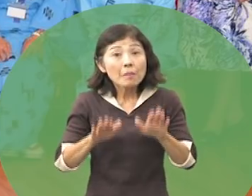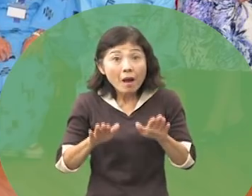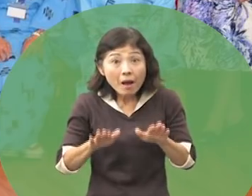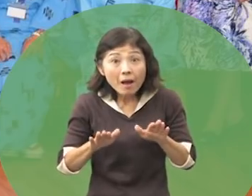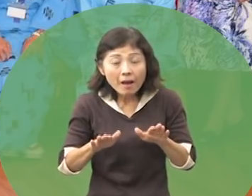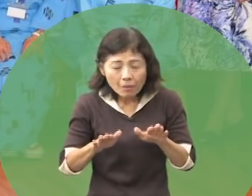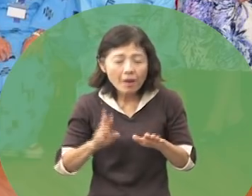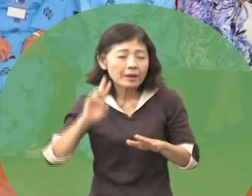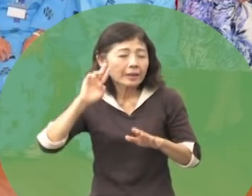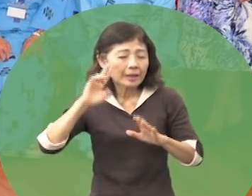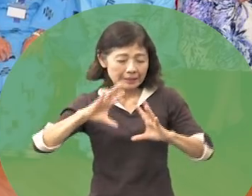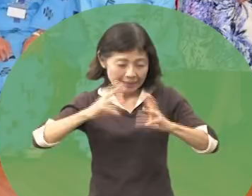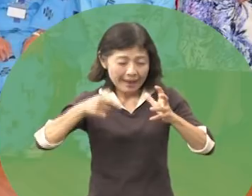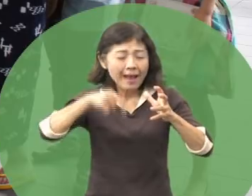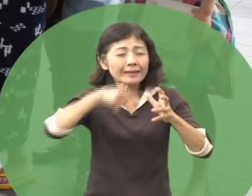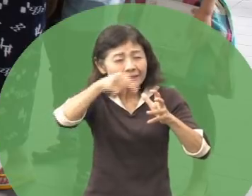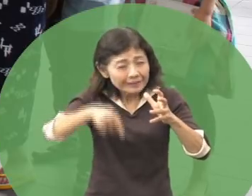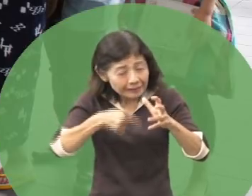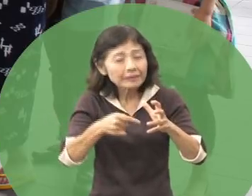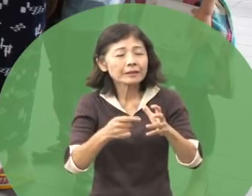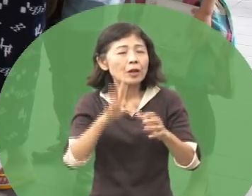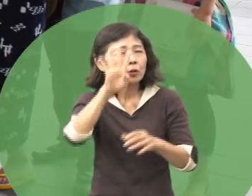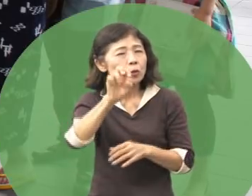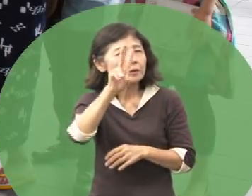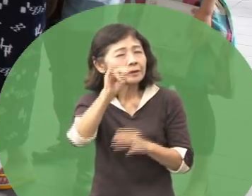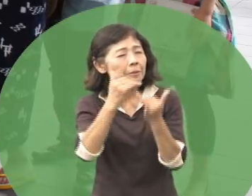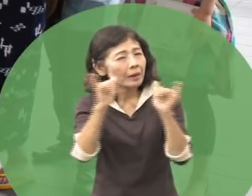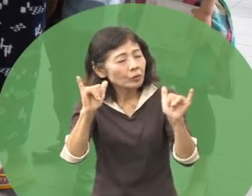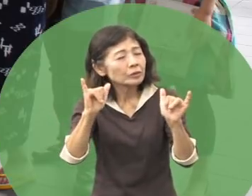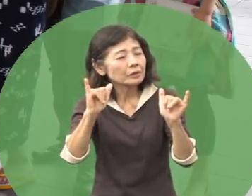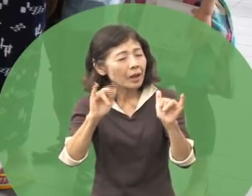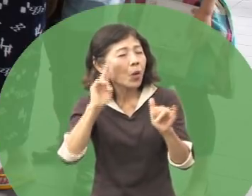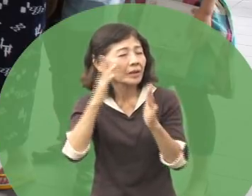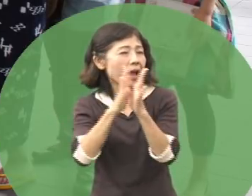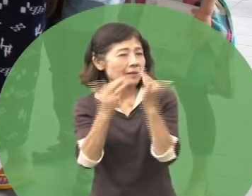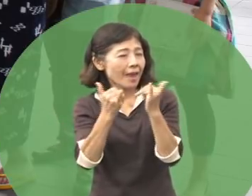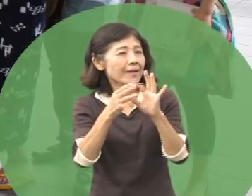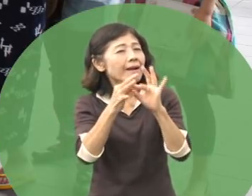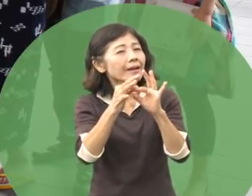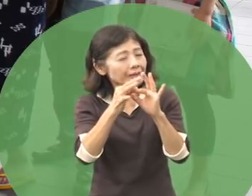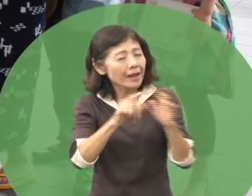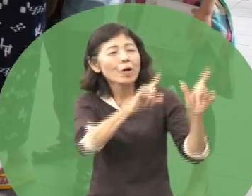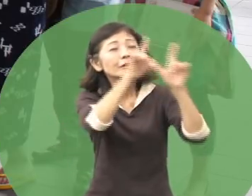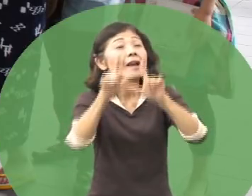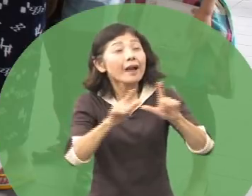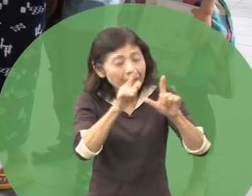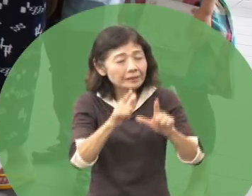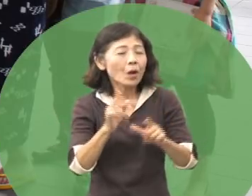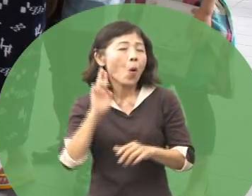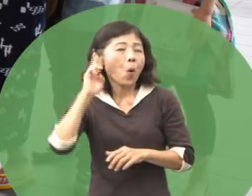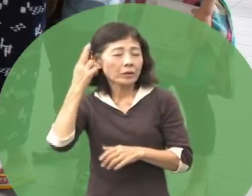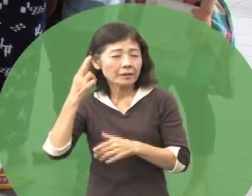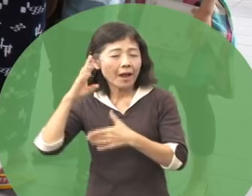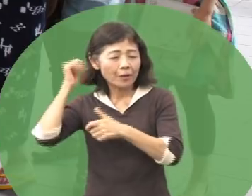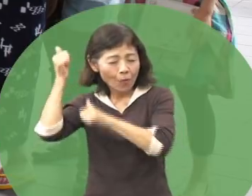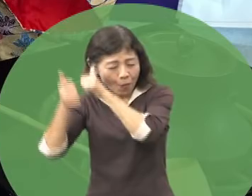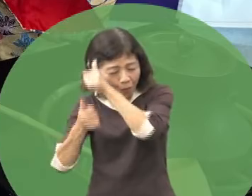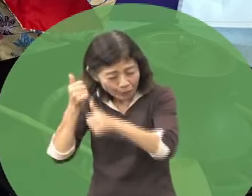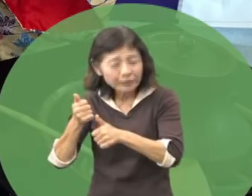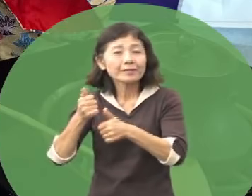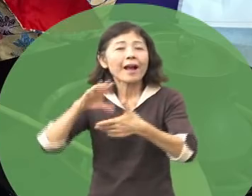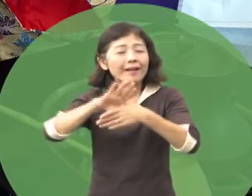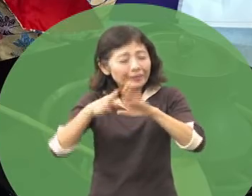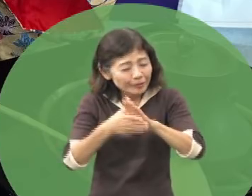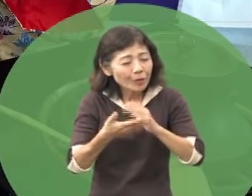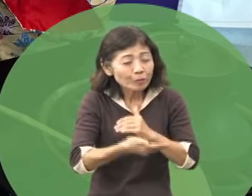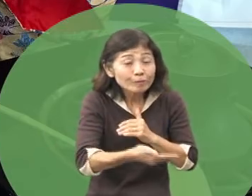在、世界各地におよそ42万人の県警人が暮らし、沖縄の伝統文化を受け継ぎながら地